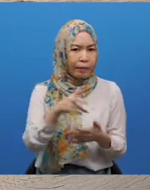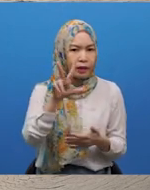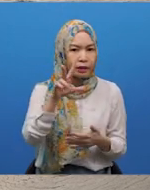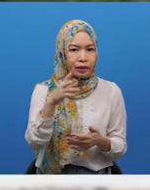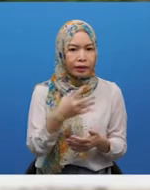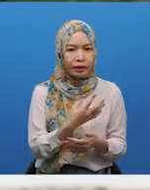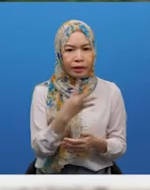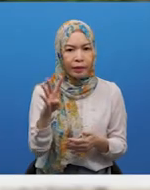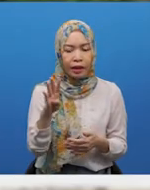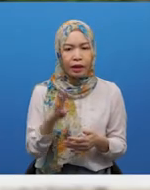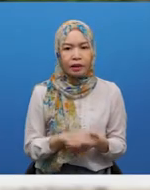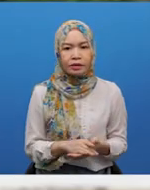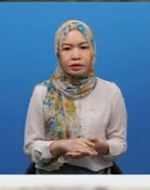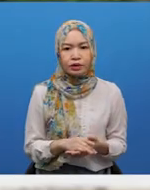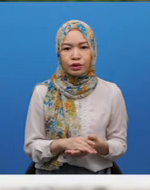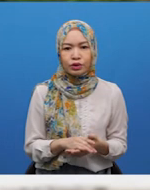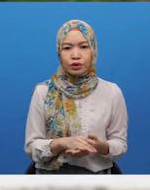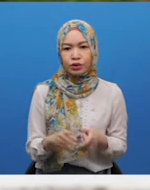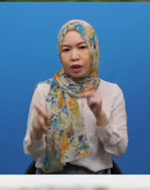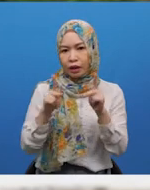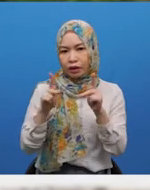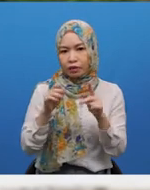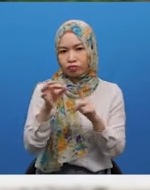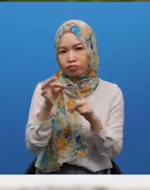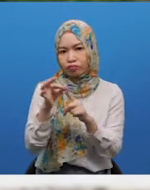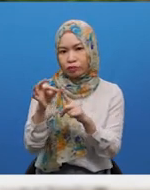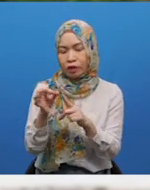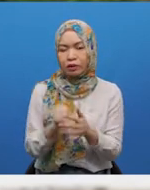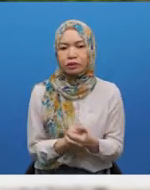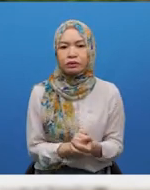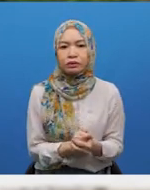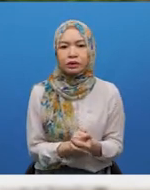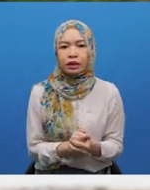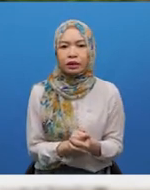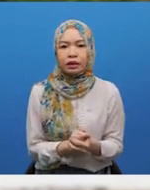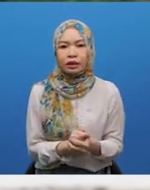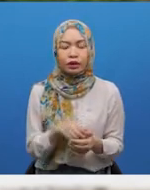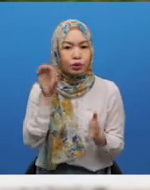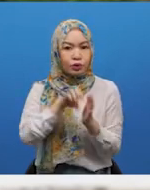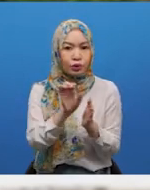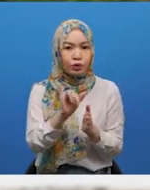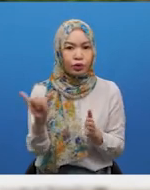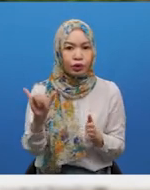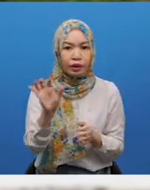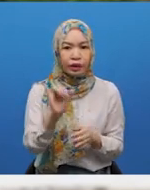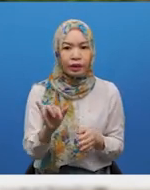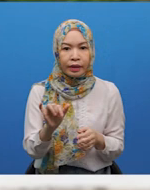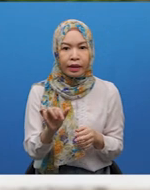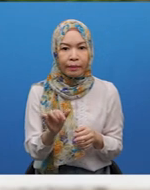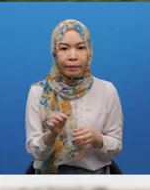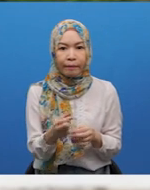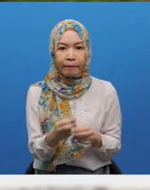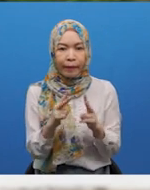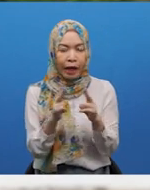kata. Contoh baris yang mengandungi paling sedikit bilangan suku kata ialah baris